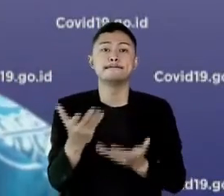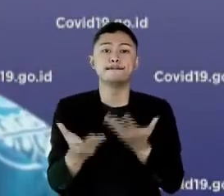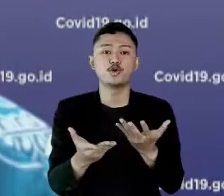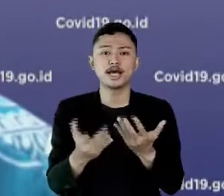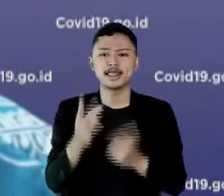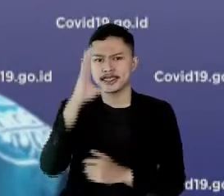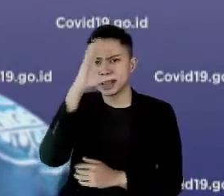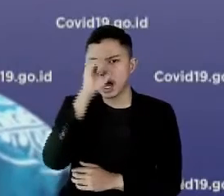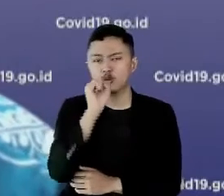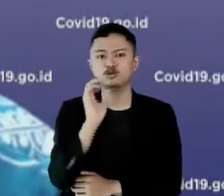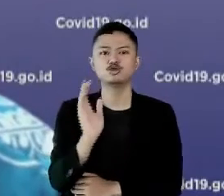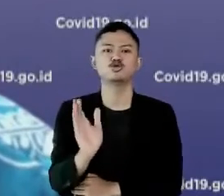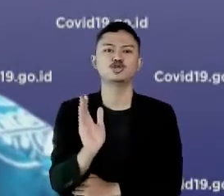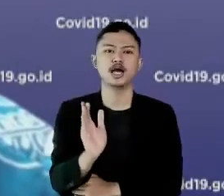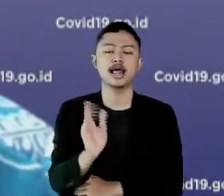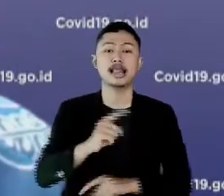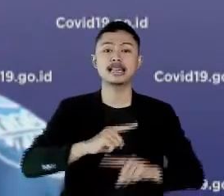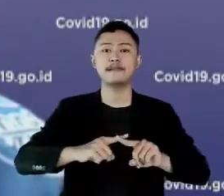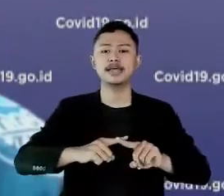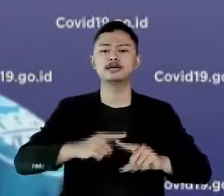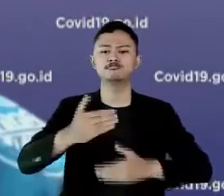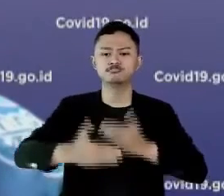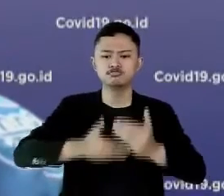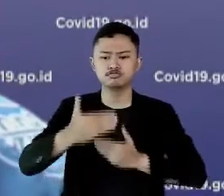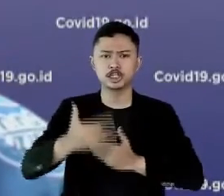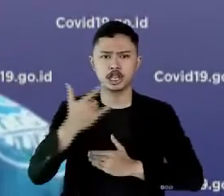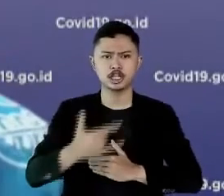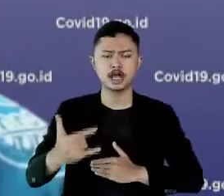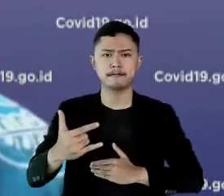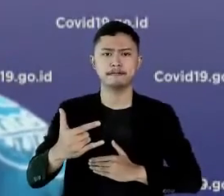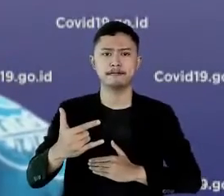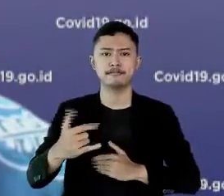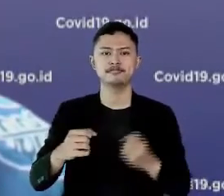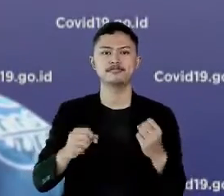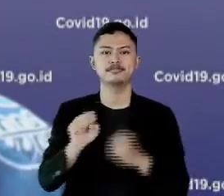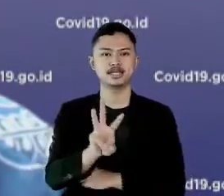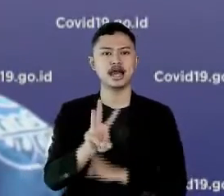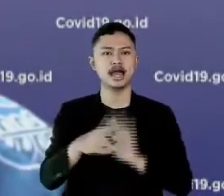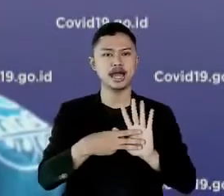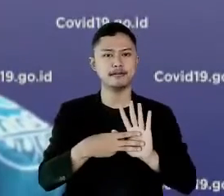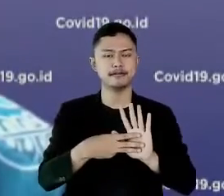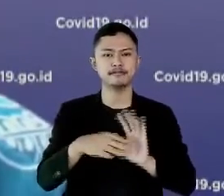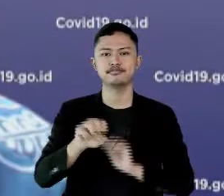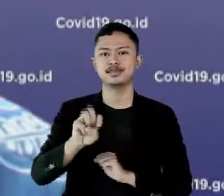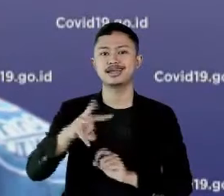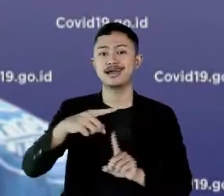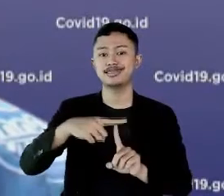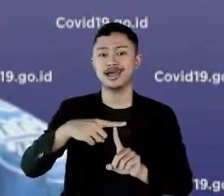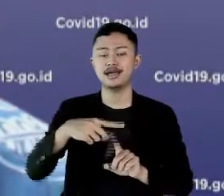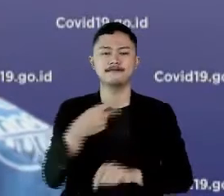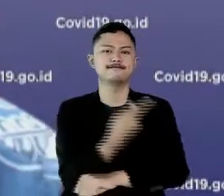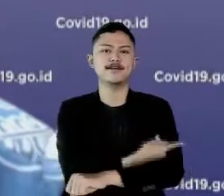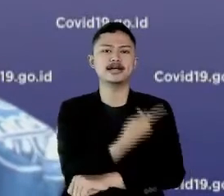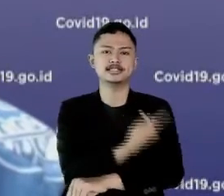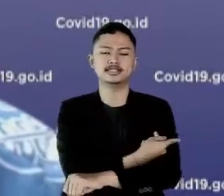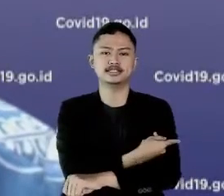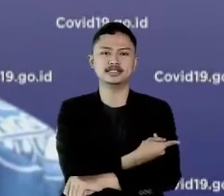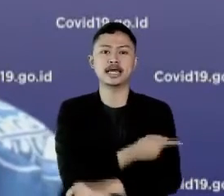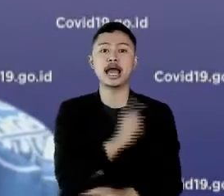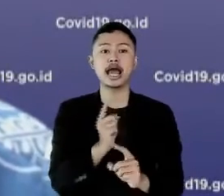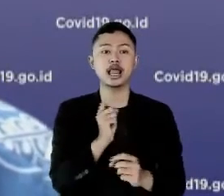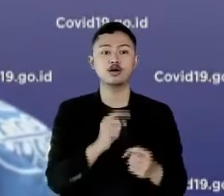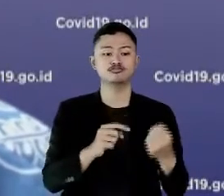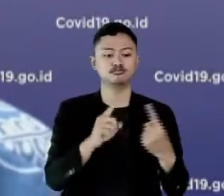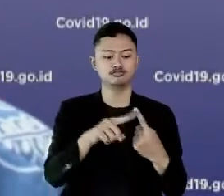sudah ketahui ya, tapi kita harus lakukan, tetap kita harus lakukan, yaitu 3M, 3T, dan vaksinasi. Kalau itu